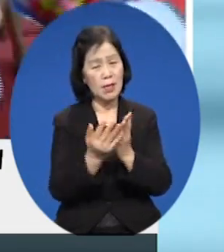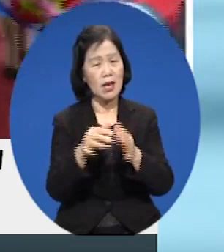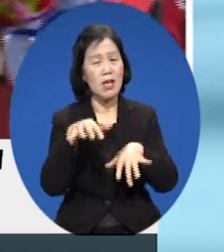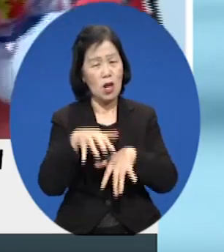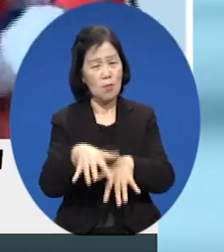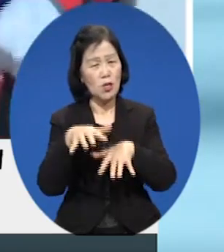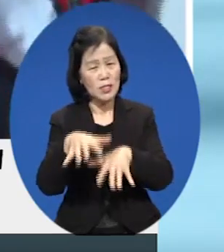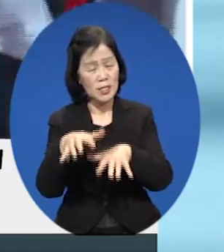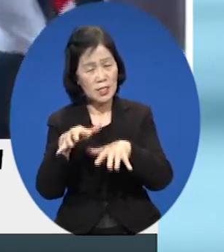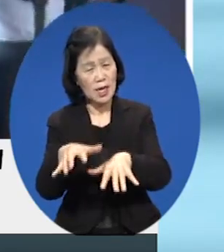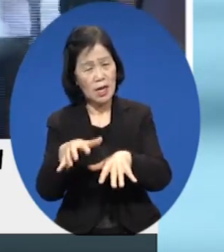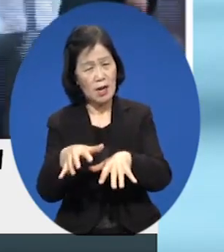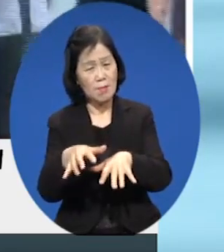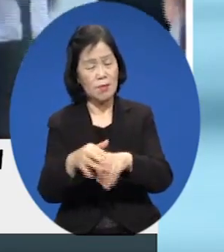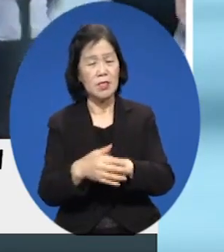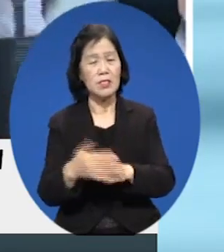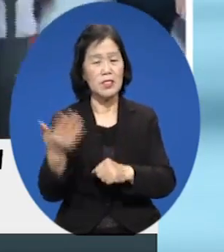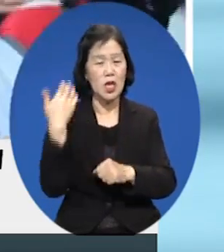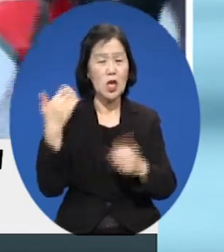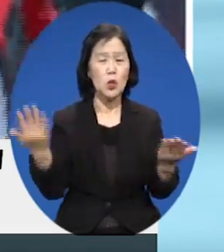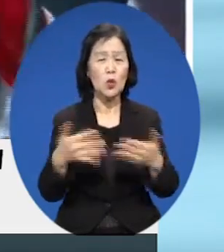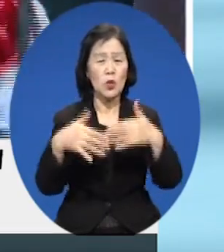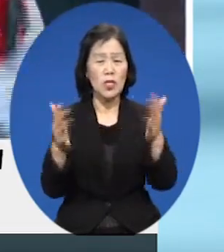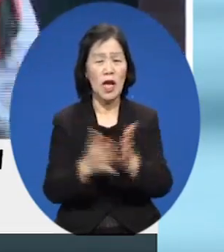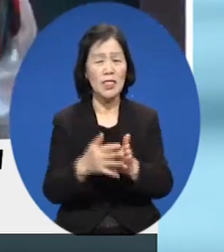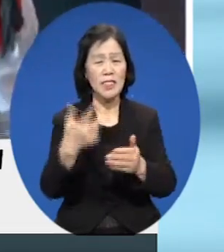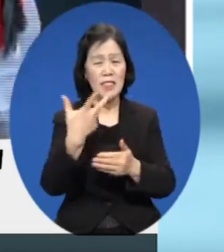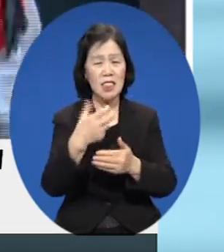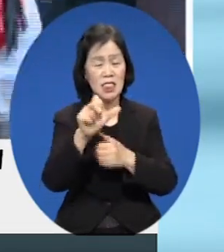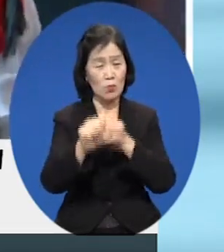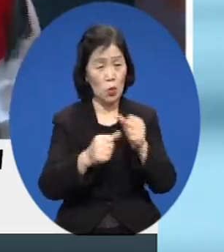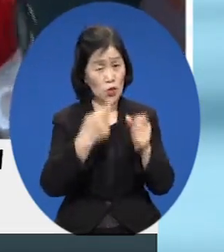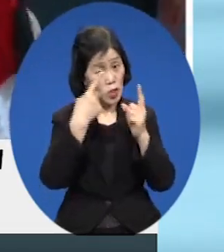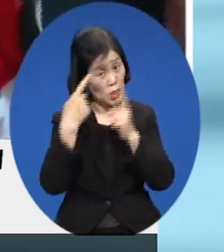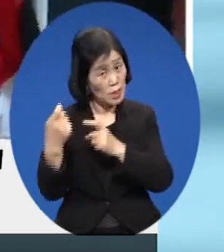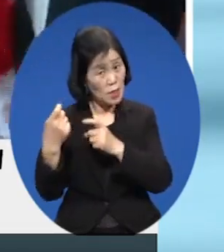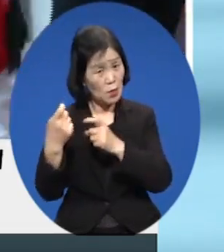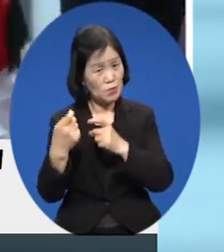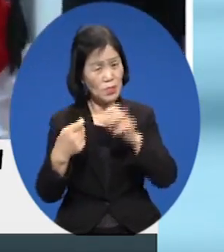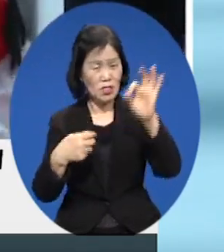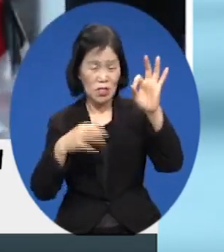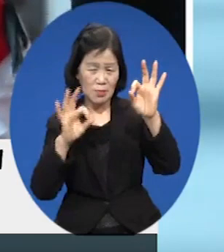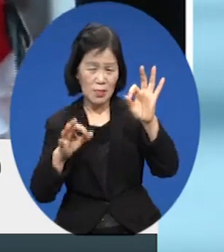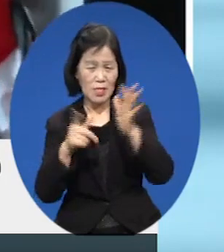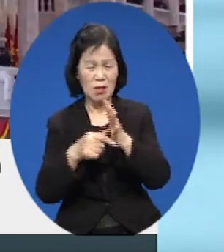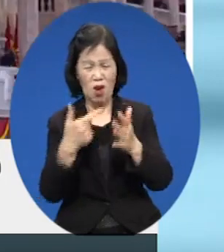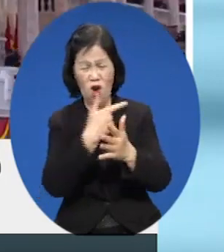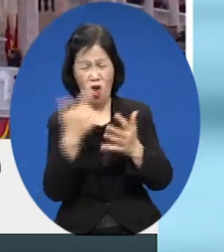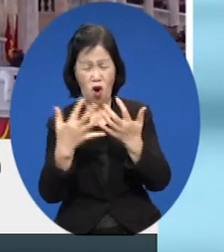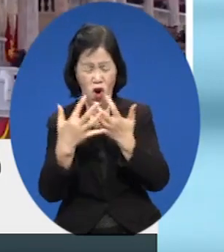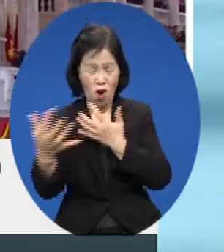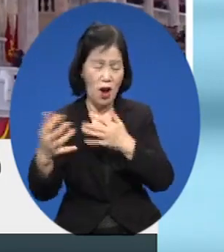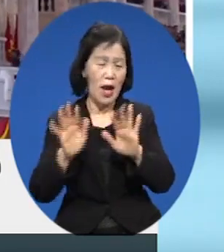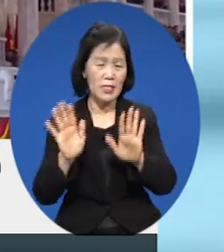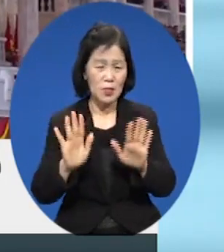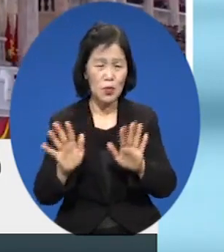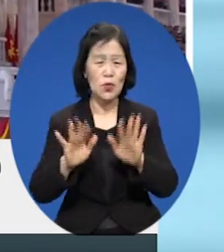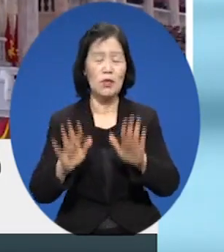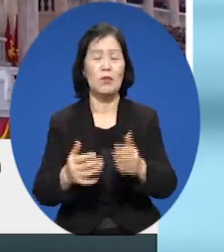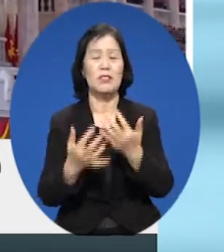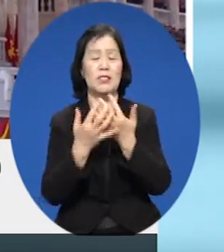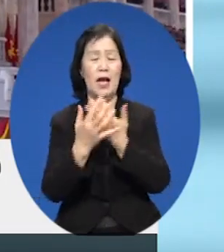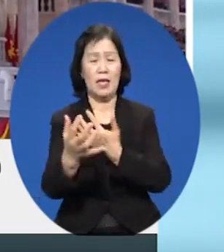하되 사이즈는 지난 노동당 창당 75g 년 10월 10일 개처럼 뭐 크게 하는 것이 아니라 이번 당